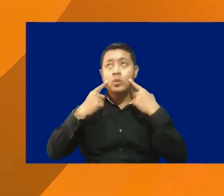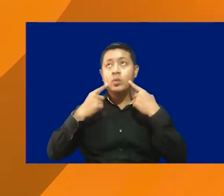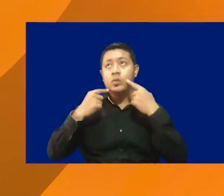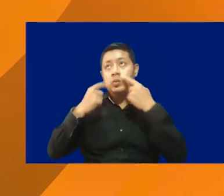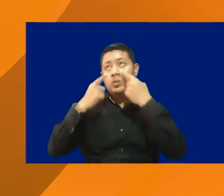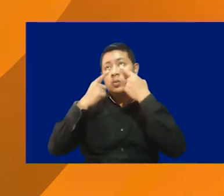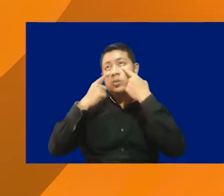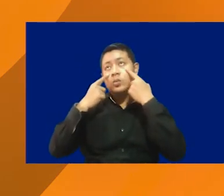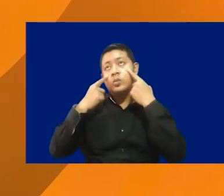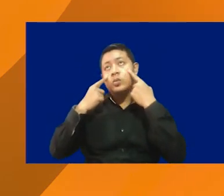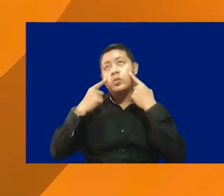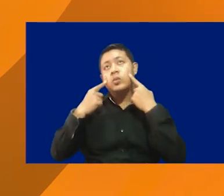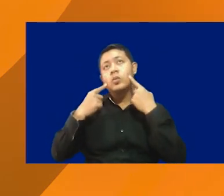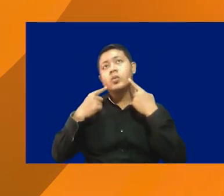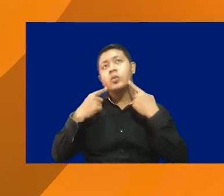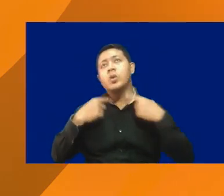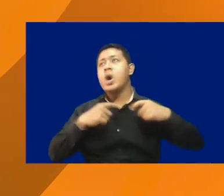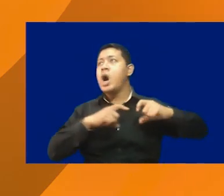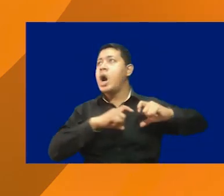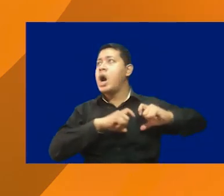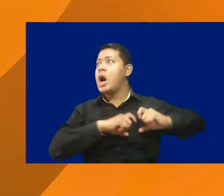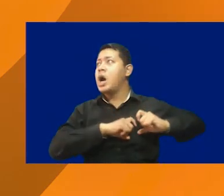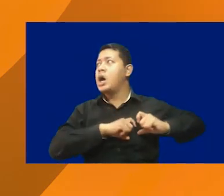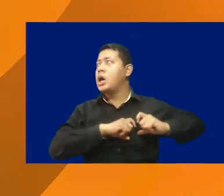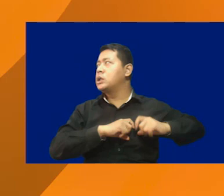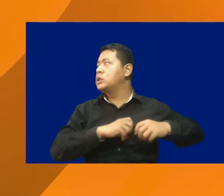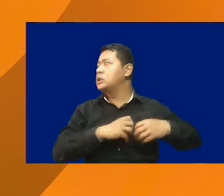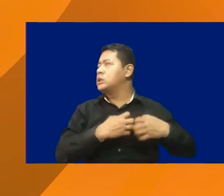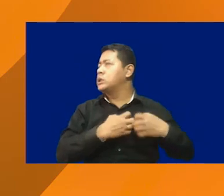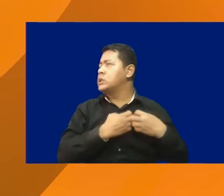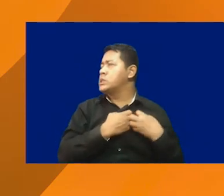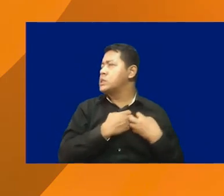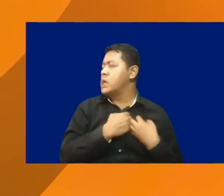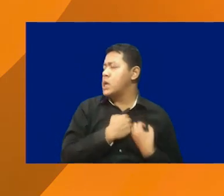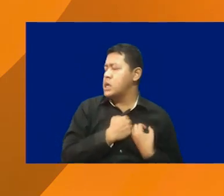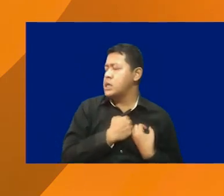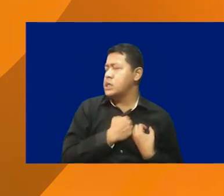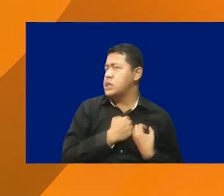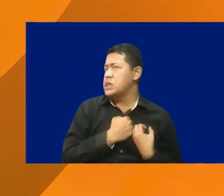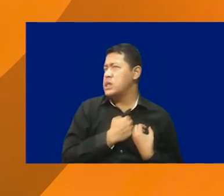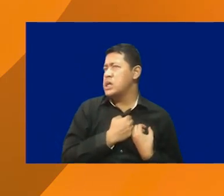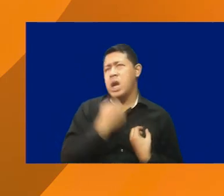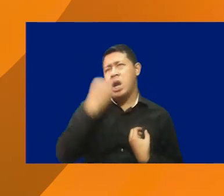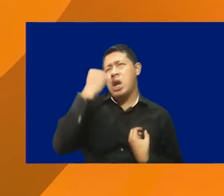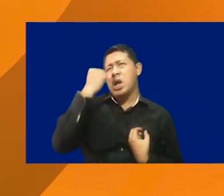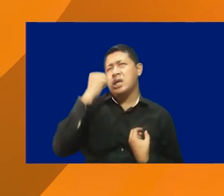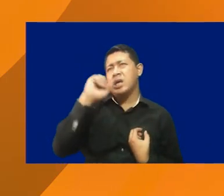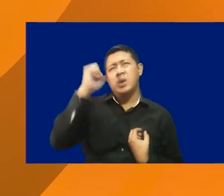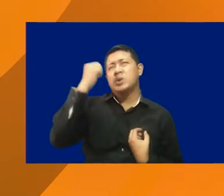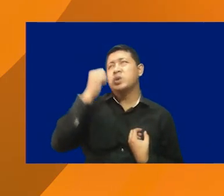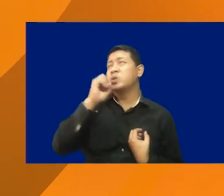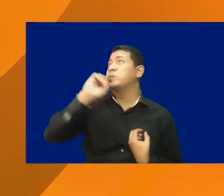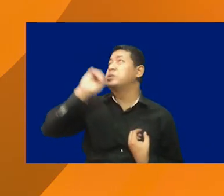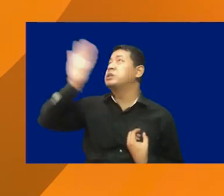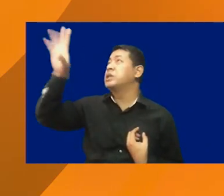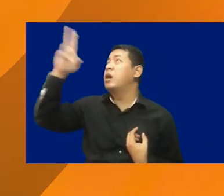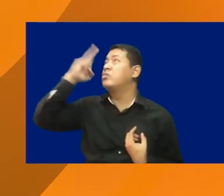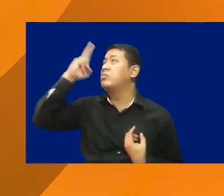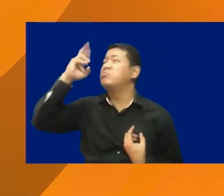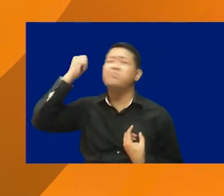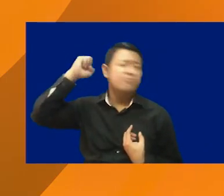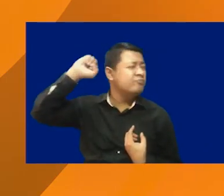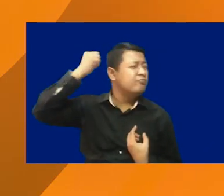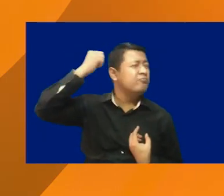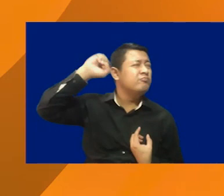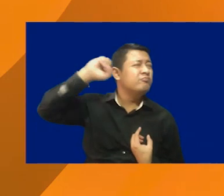dengan deras dan hati saya terasa sakit, sesak sekali. Saya tidak mampu